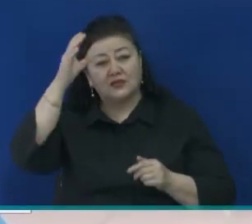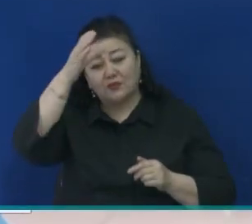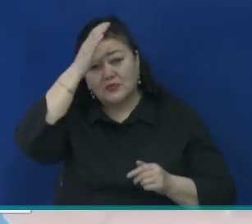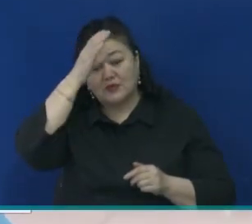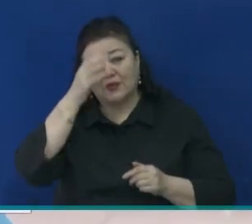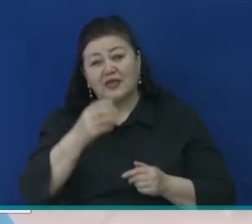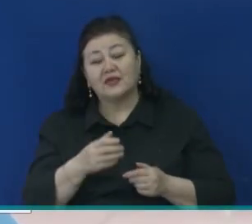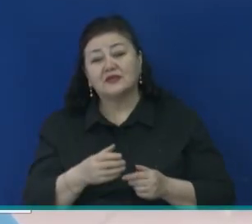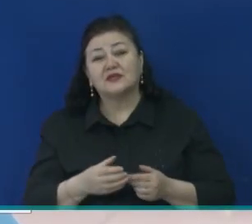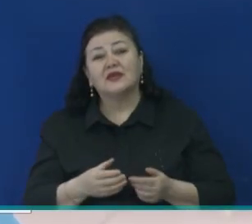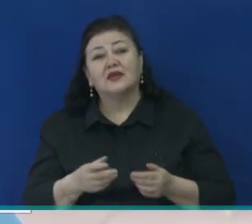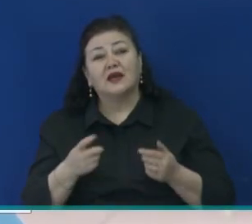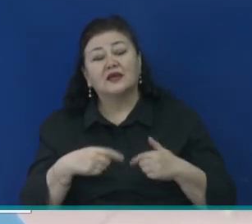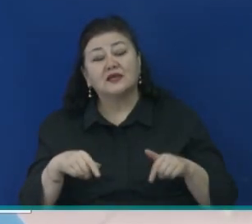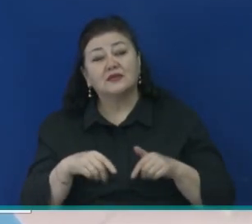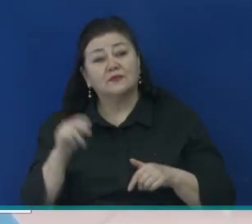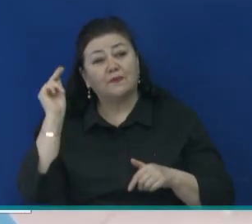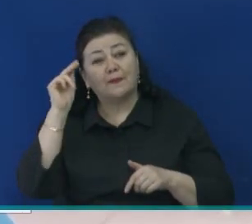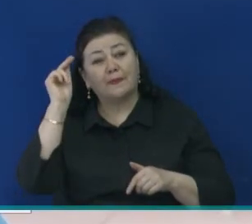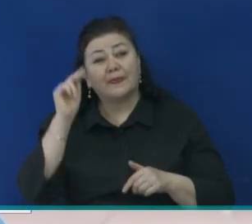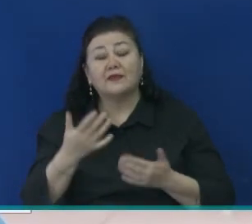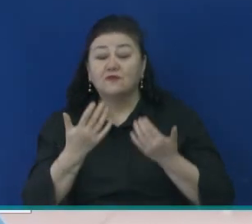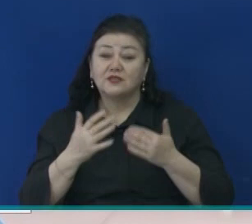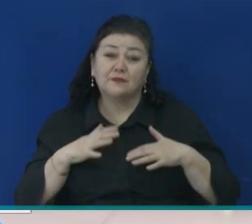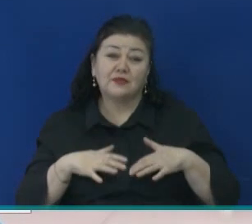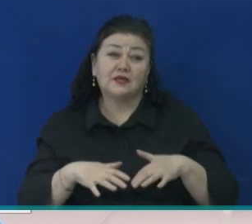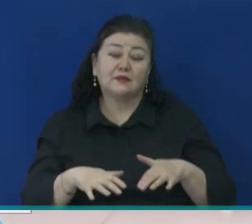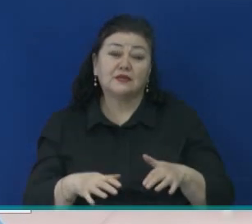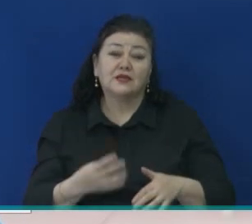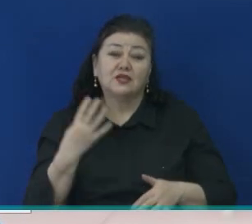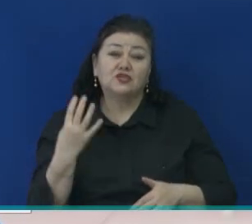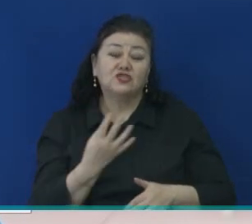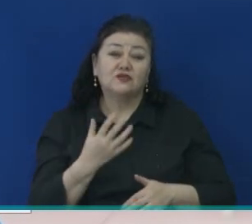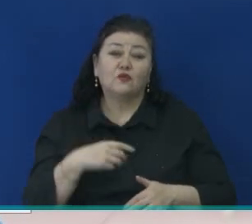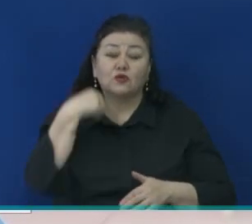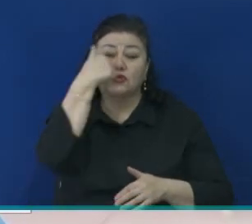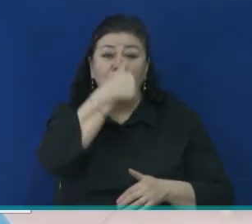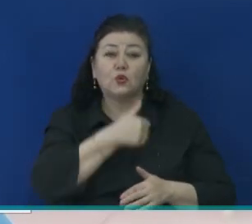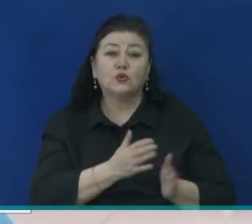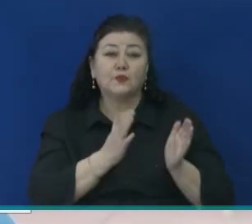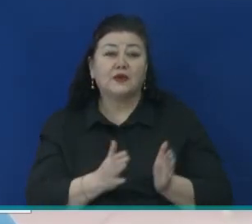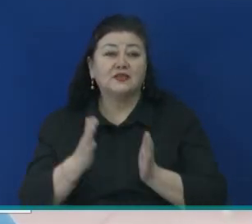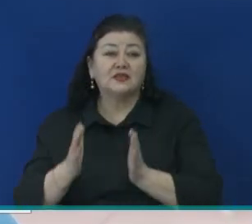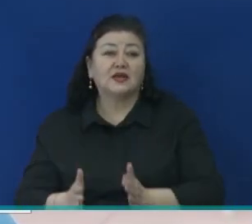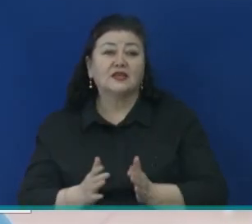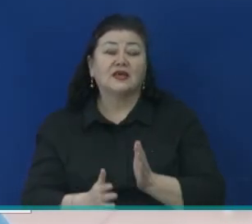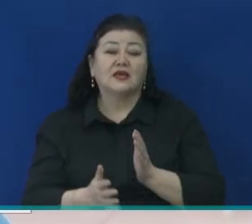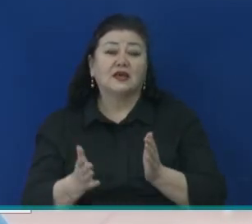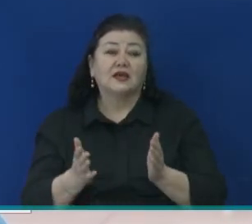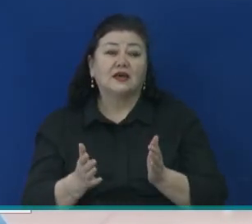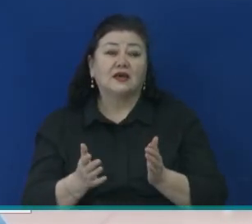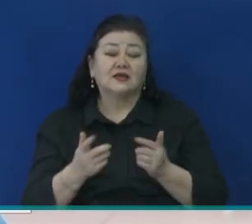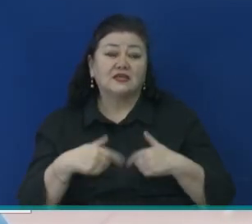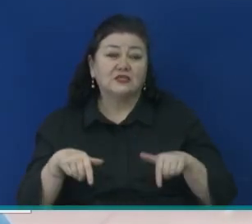Жалпы осы облыстық тарихи өлкетану музейінің шаңырағында биыл уже 4-ші жыл болды. Болашақ